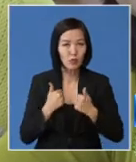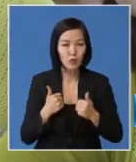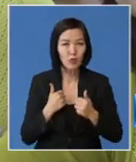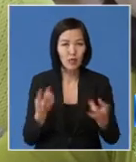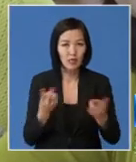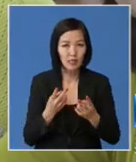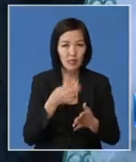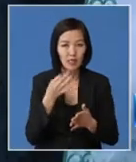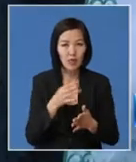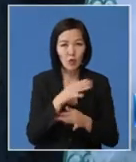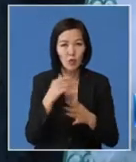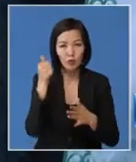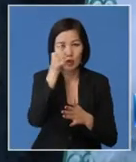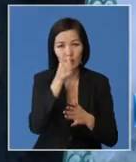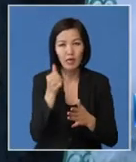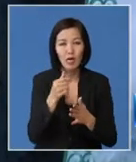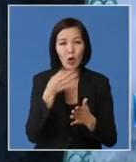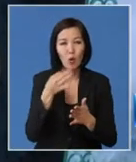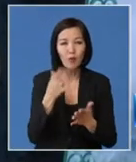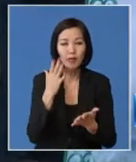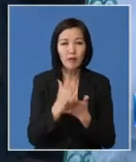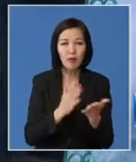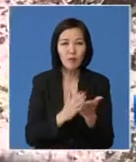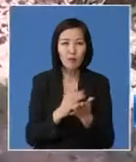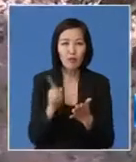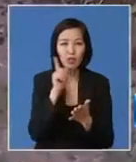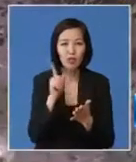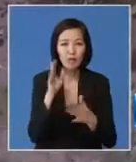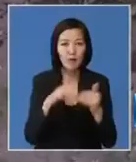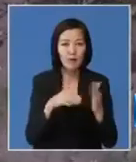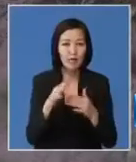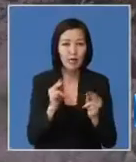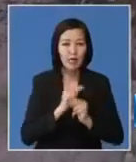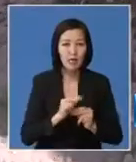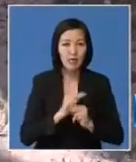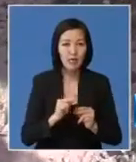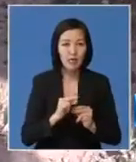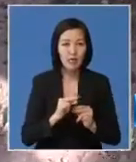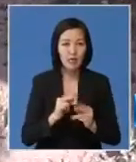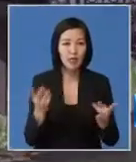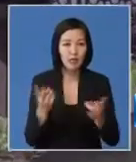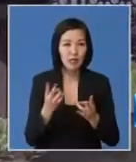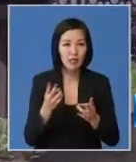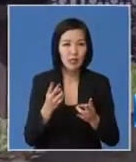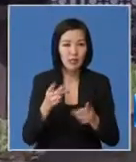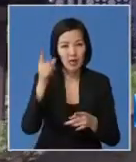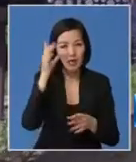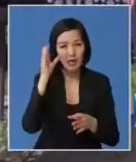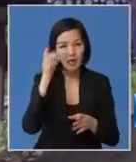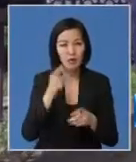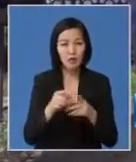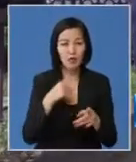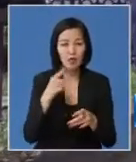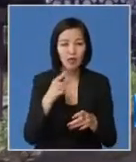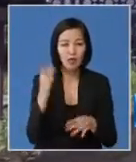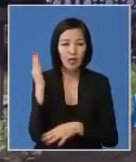қатар сан жылдық тәжірибесі бар ардагер мұғалімдер жас мамандарға қажымай, талмай жұмыс істеуге үндеді. Шара соңында көпшілік мектеп ауласына